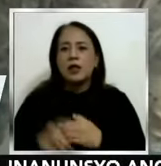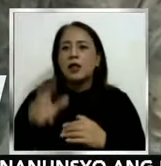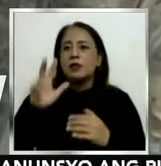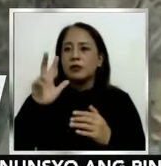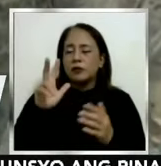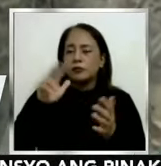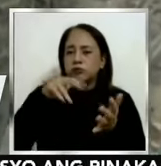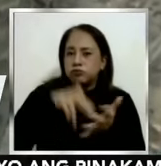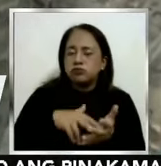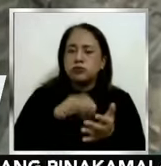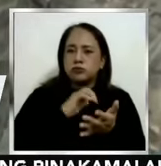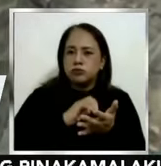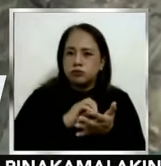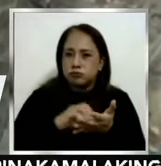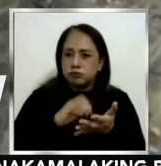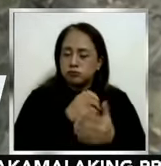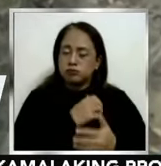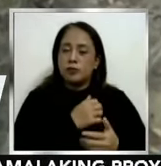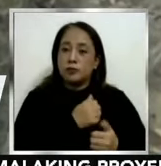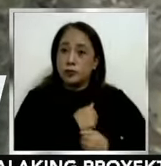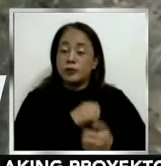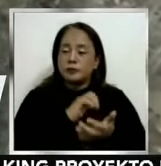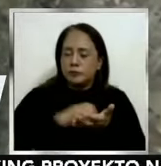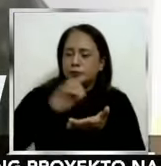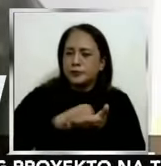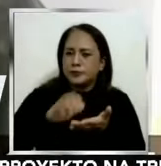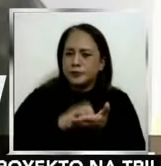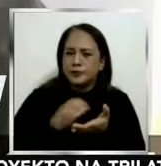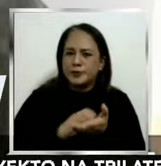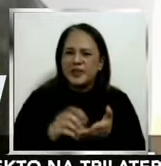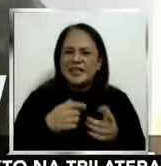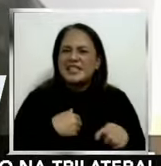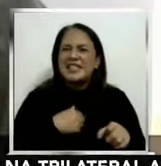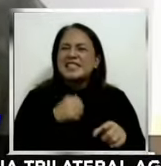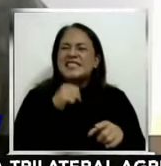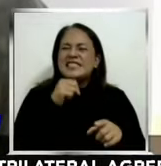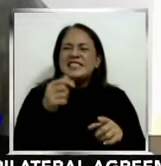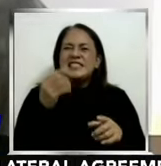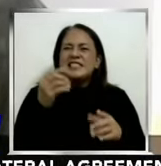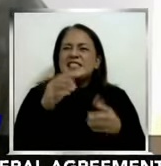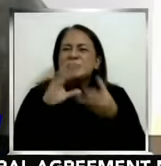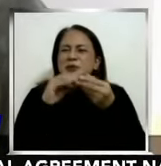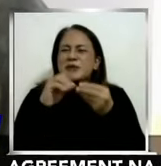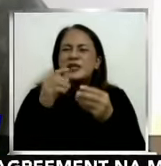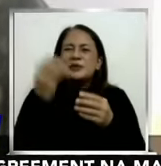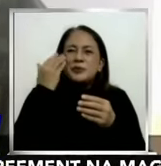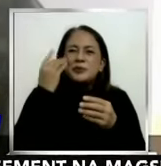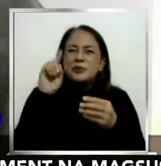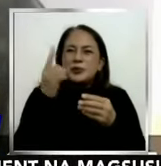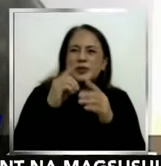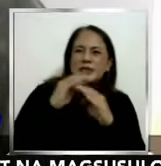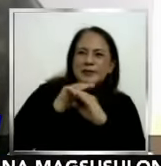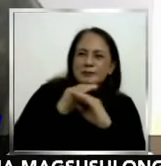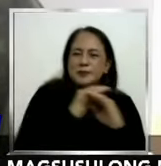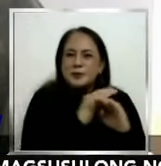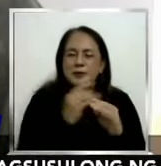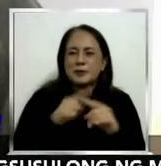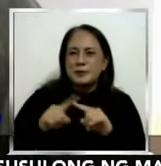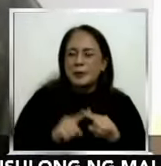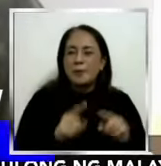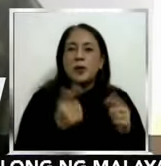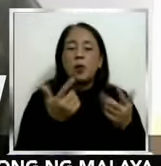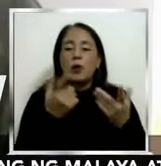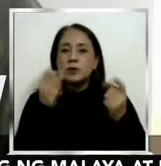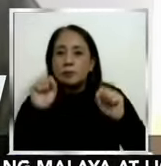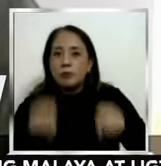kasalukuyang nagsasanay rito. These are fictional threats that the Philippines could actually experience. What are the different types that possible invasion